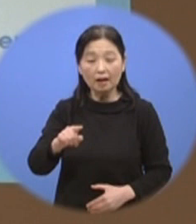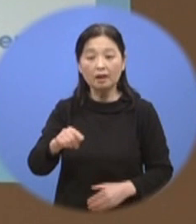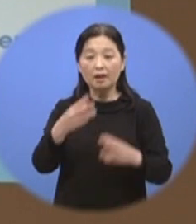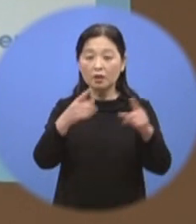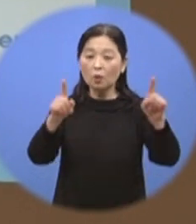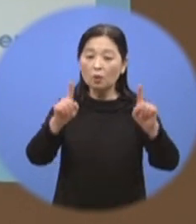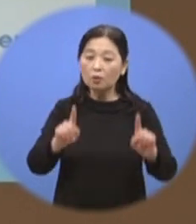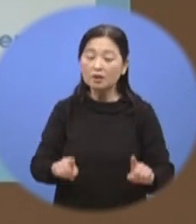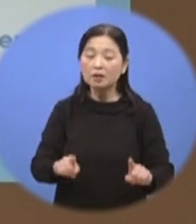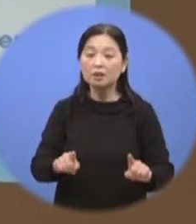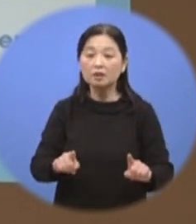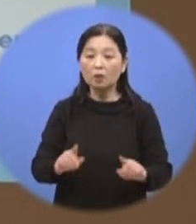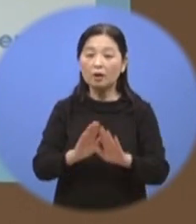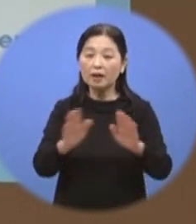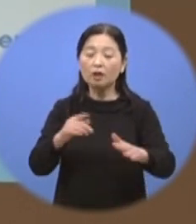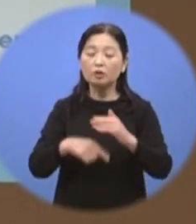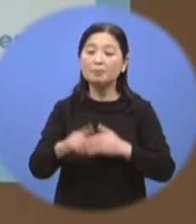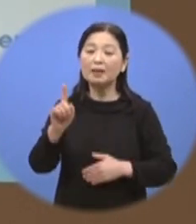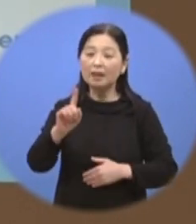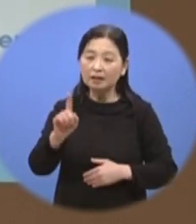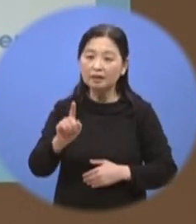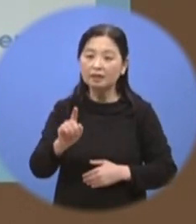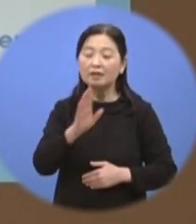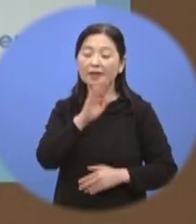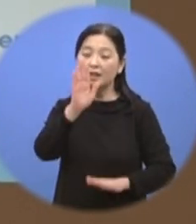などについて伺いました。